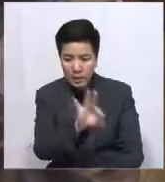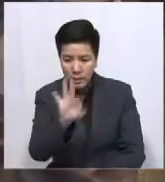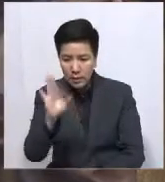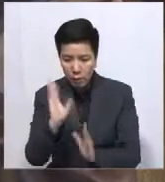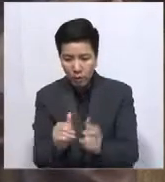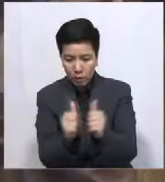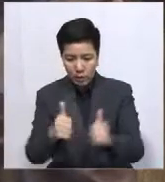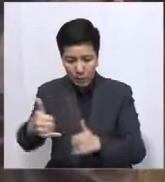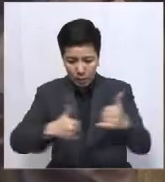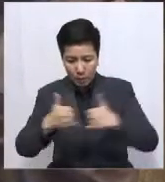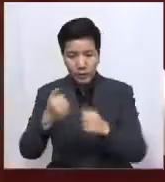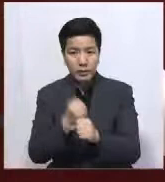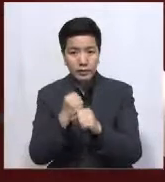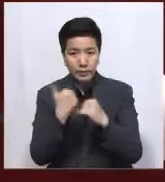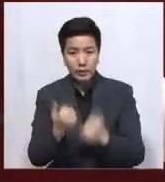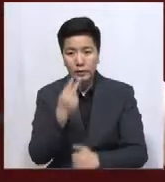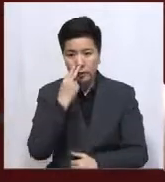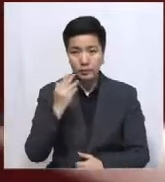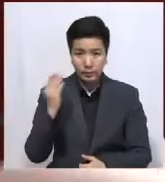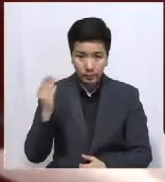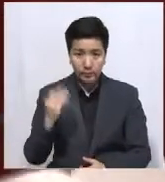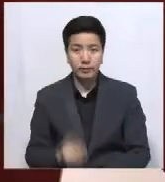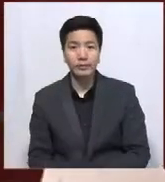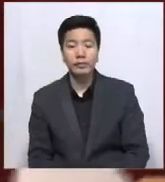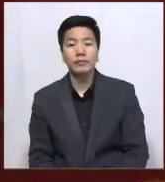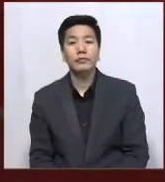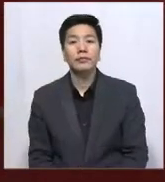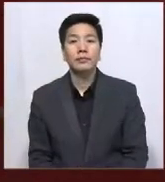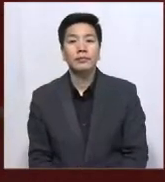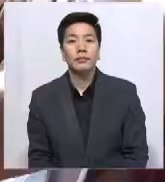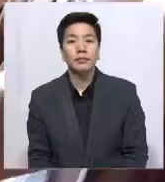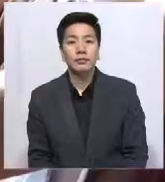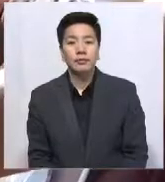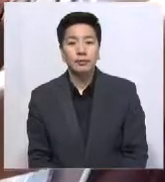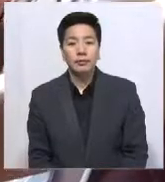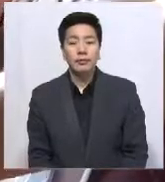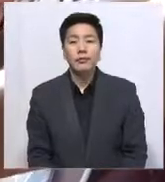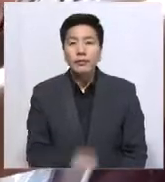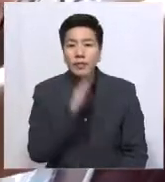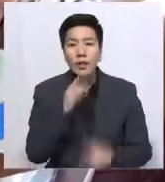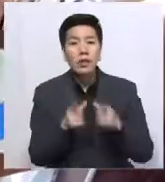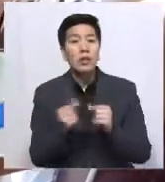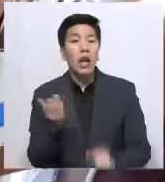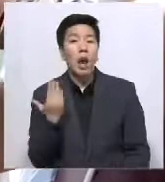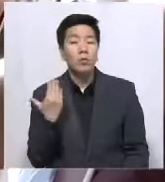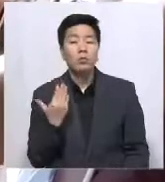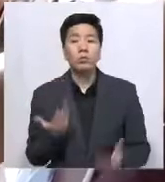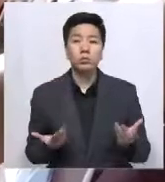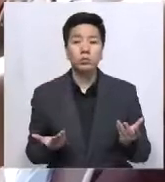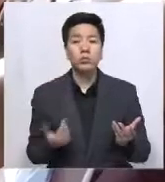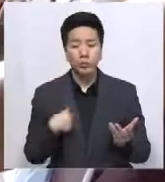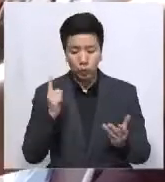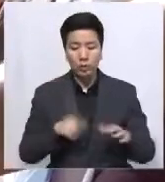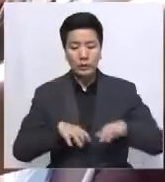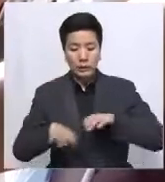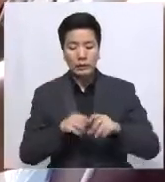คนดีเข้ามาทำหน้าที่ไปฟังเสียงท่านอนุพงษ์กันดูครับ ก็ถ้าเป็นเรื่องเก่าที่เขามีกันมาก็ต้องดำเ